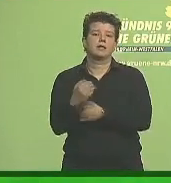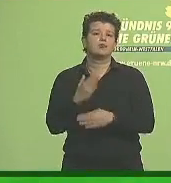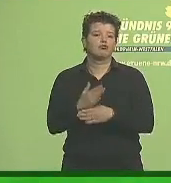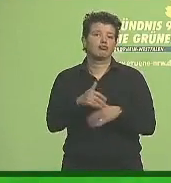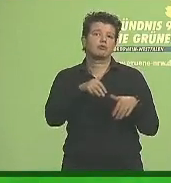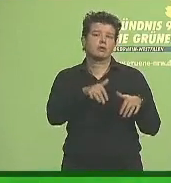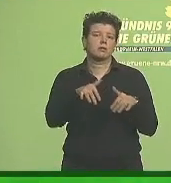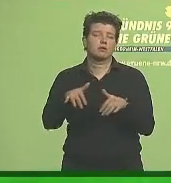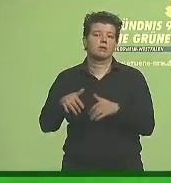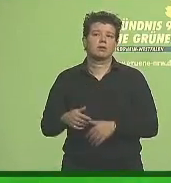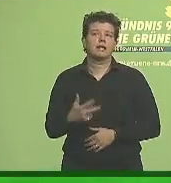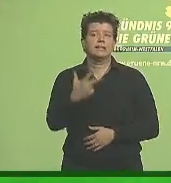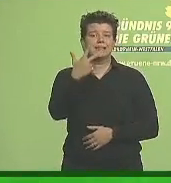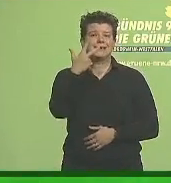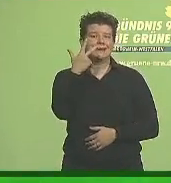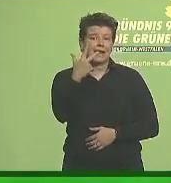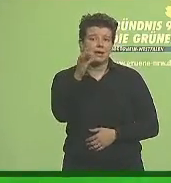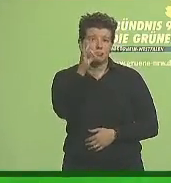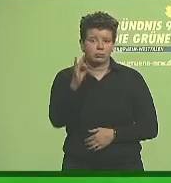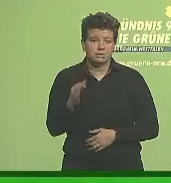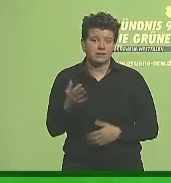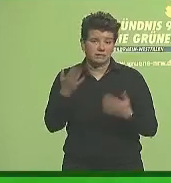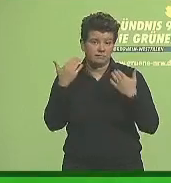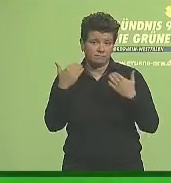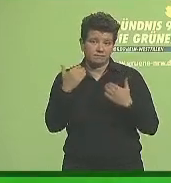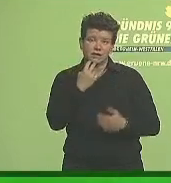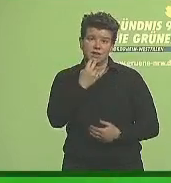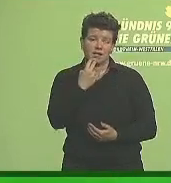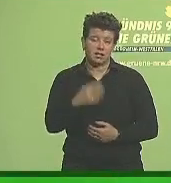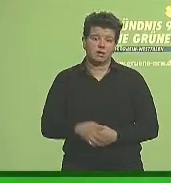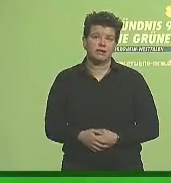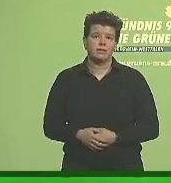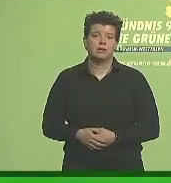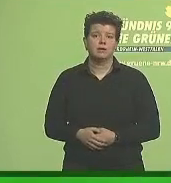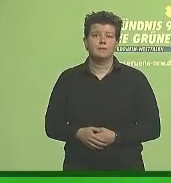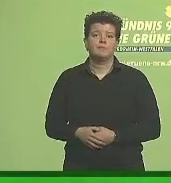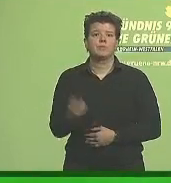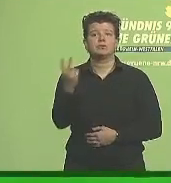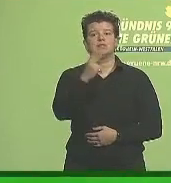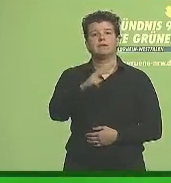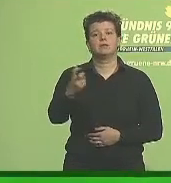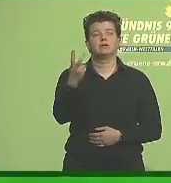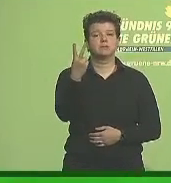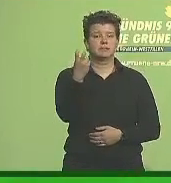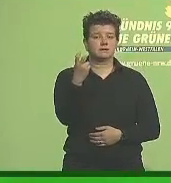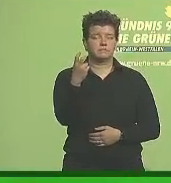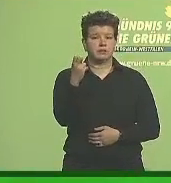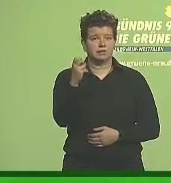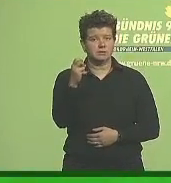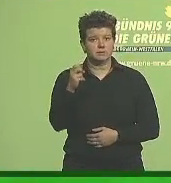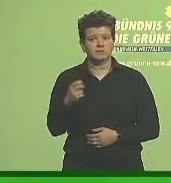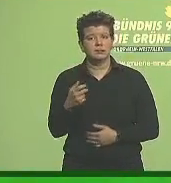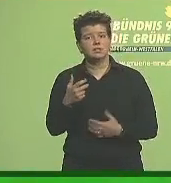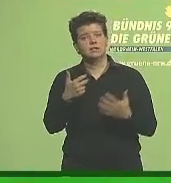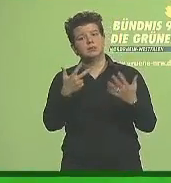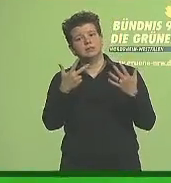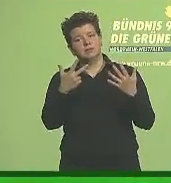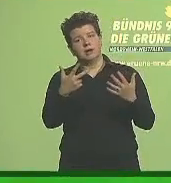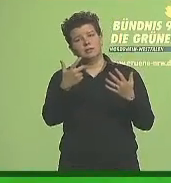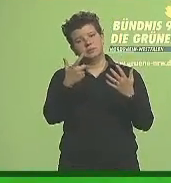bei Wind 3%. 3%. Und wir wollen bis 2020, also noch nicht mal in 7, 8 Jahren,